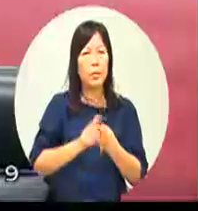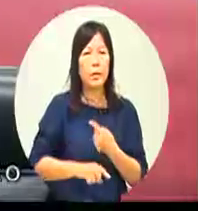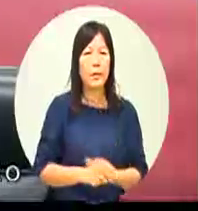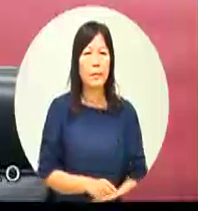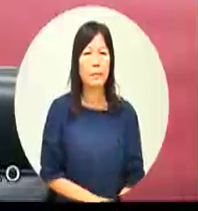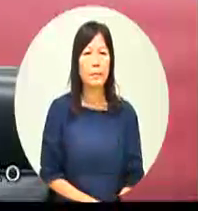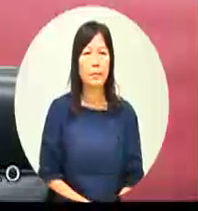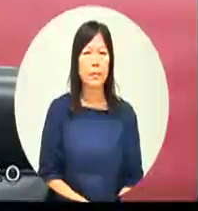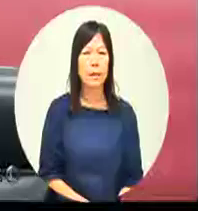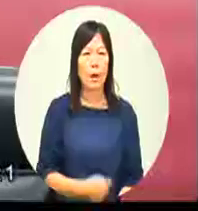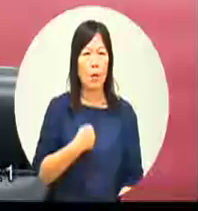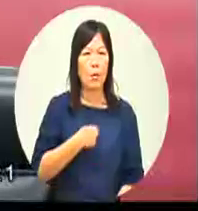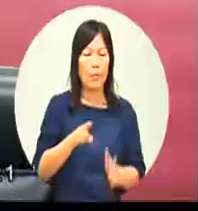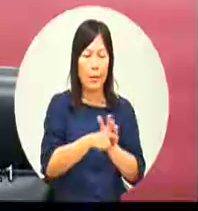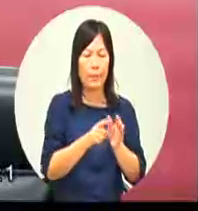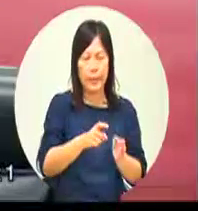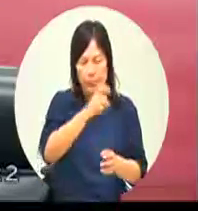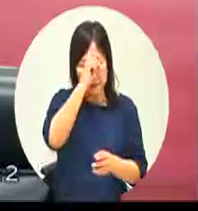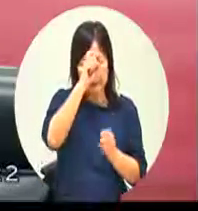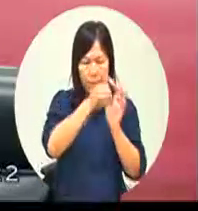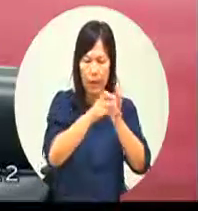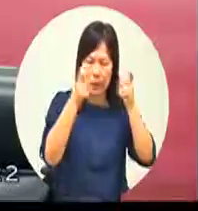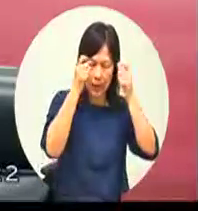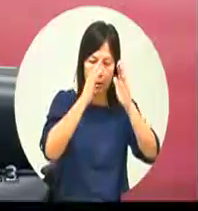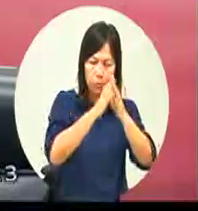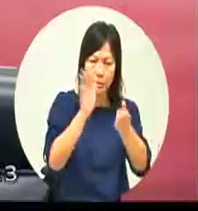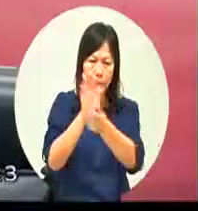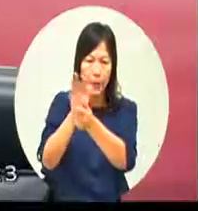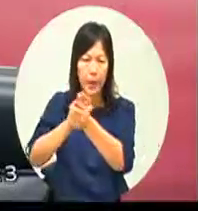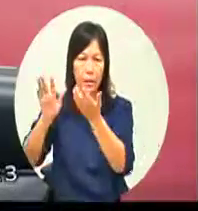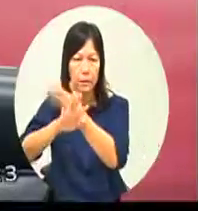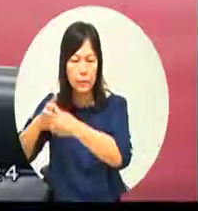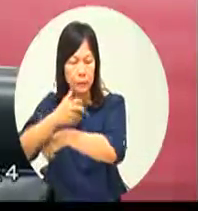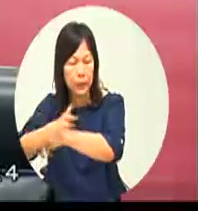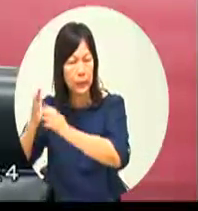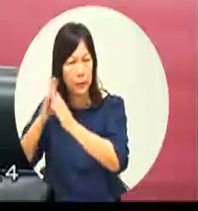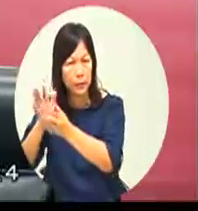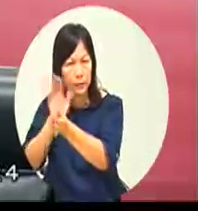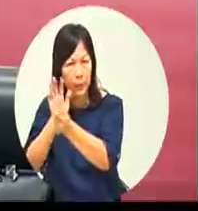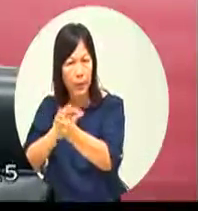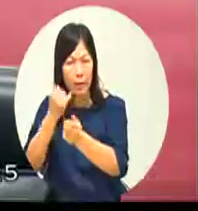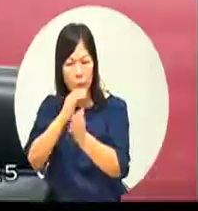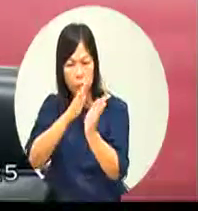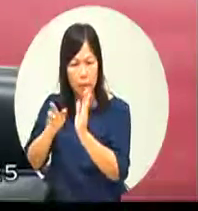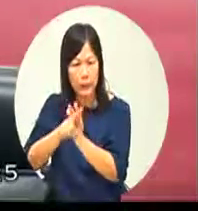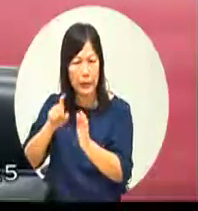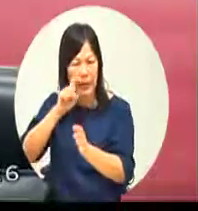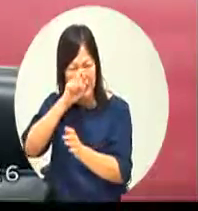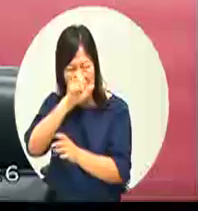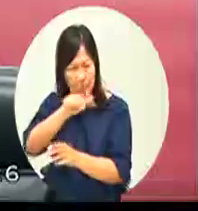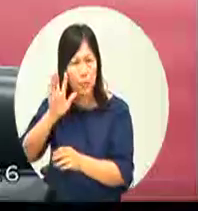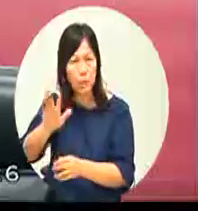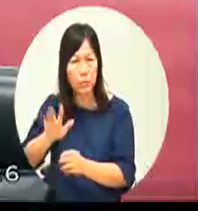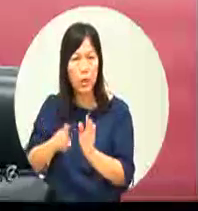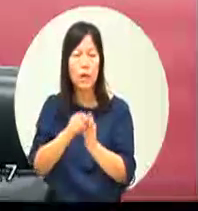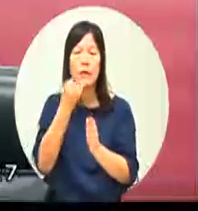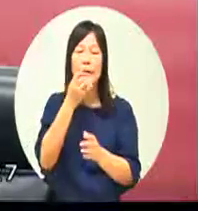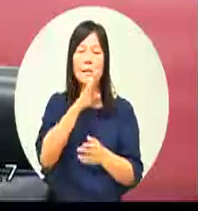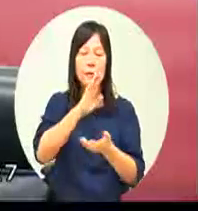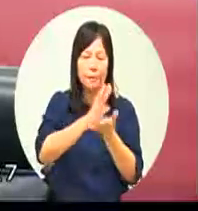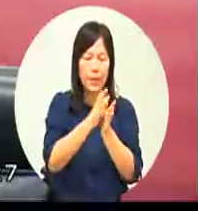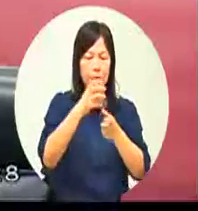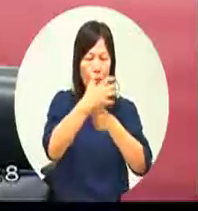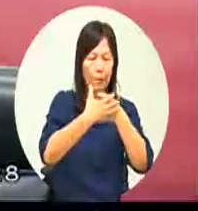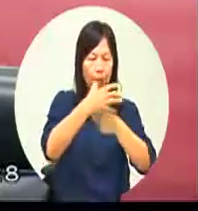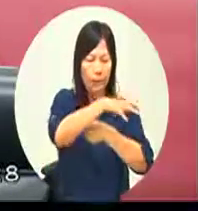为我们其实不主张高雄市来处理外县市的垃圾，但是站在环保署，他会希